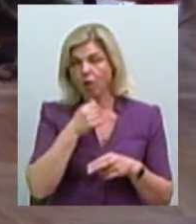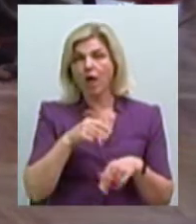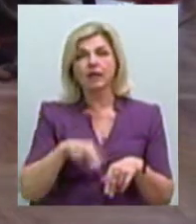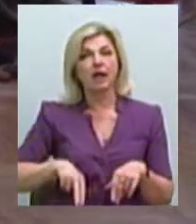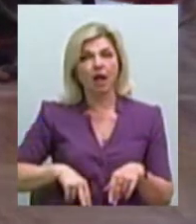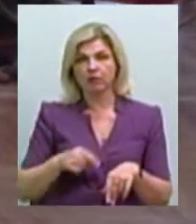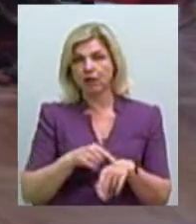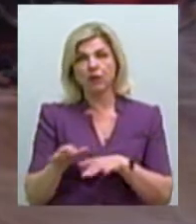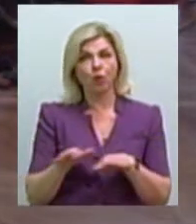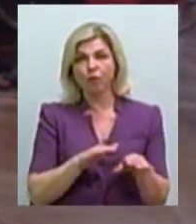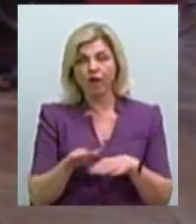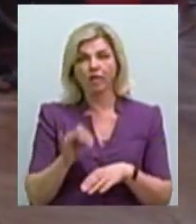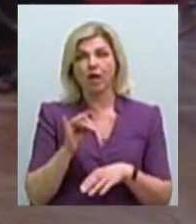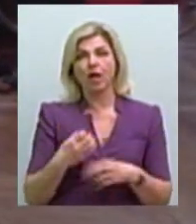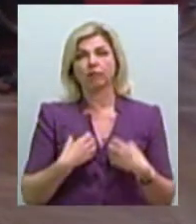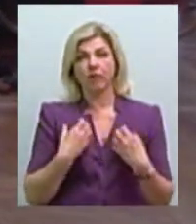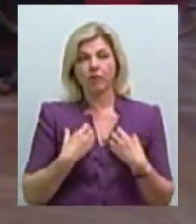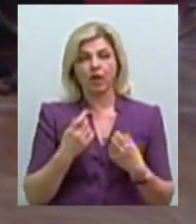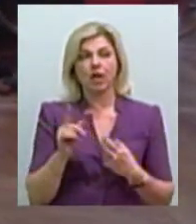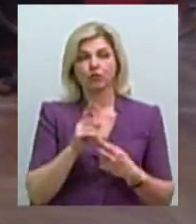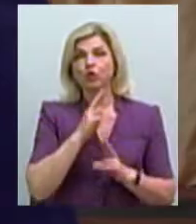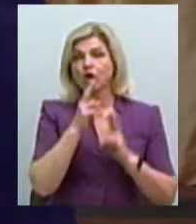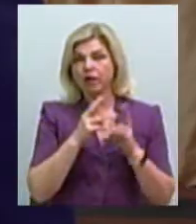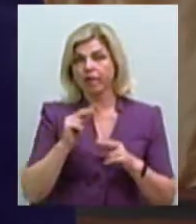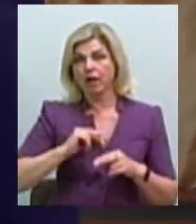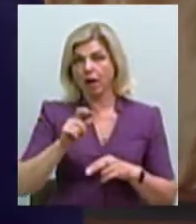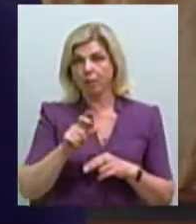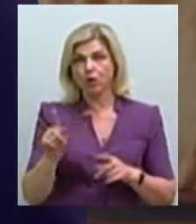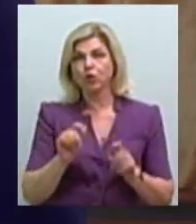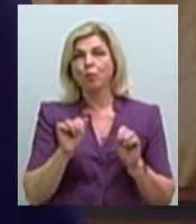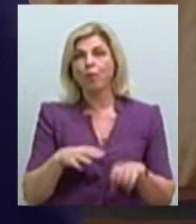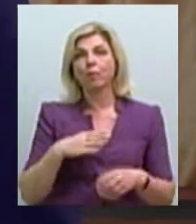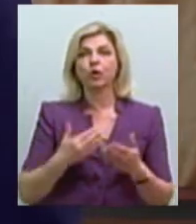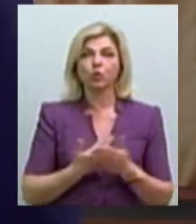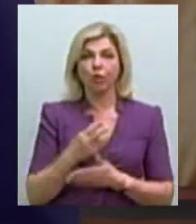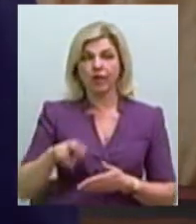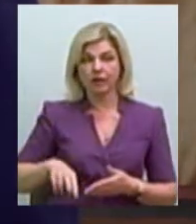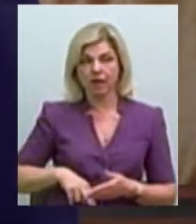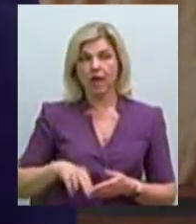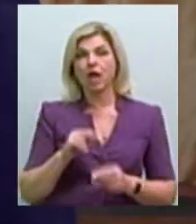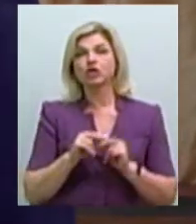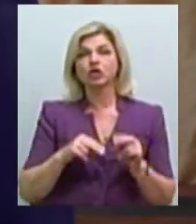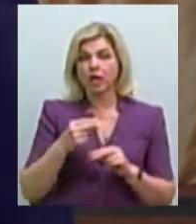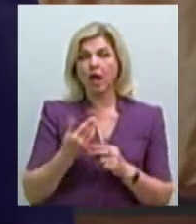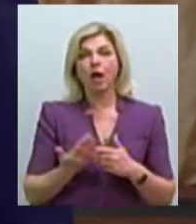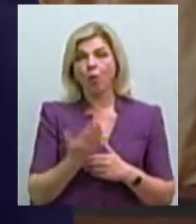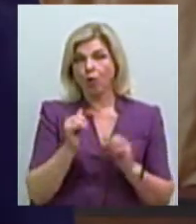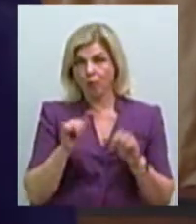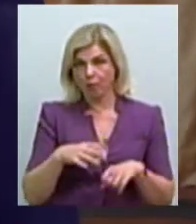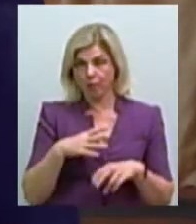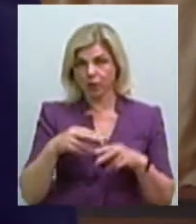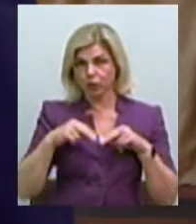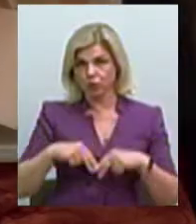Відповідаючи на побоювання працівників, що новим директором може стати заступниця, через яку і виник трудовий спір, мер міста